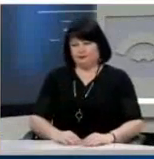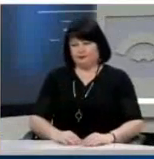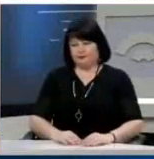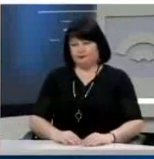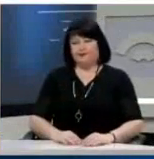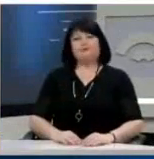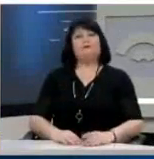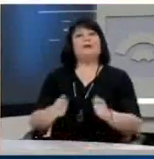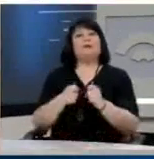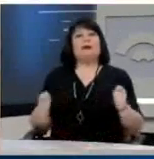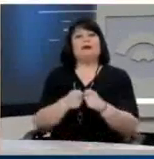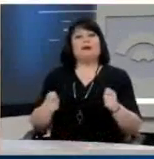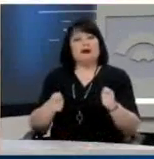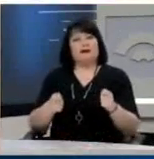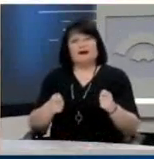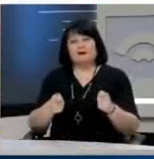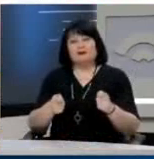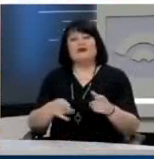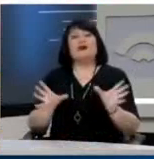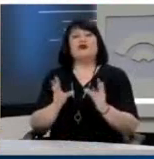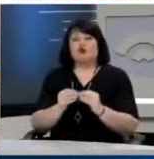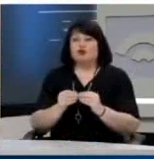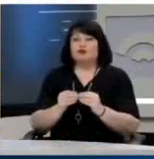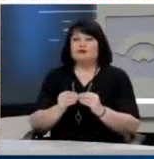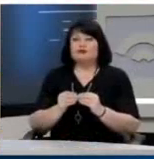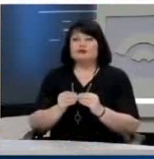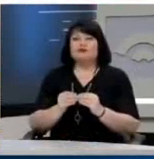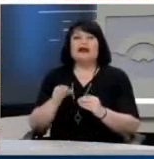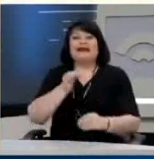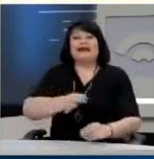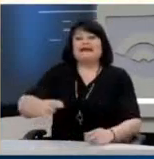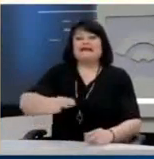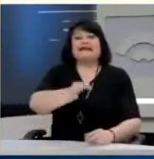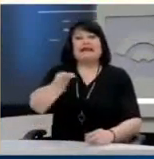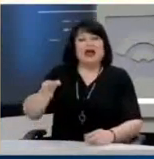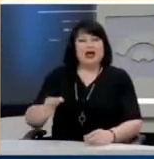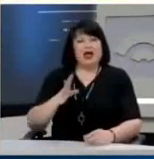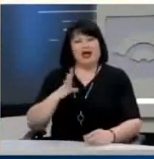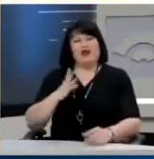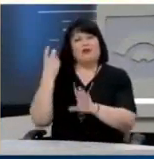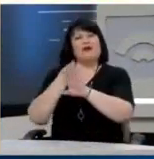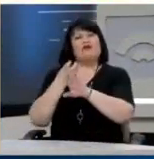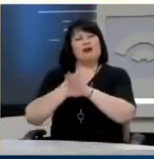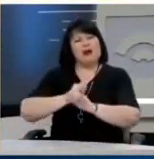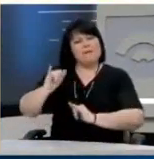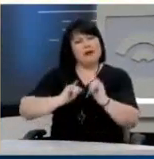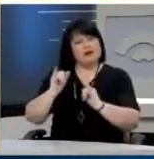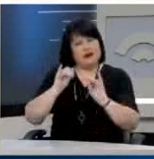Αλλά και μέτρα τα οποία αφορούν τους νησιώτες μας, τους κατοίκους ορεινών